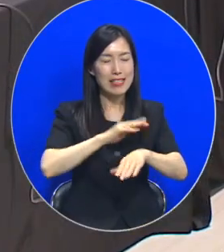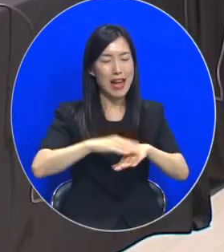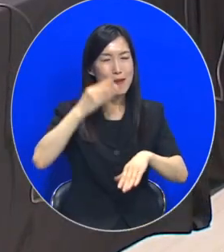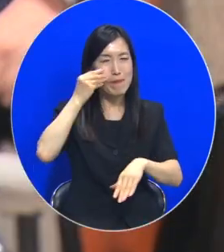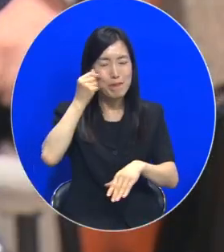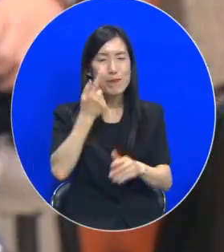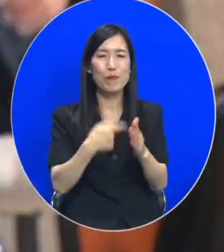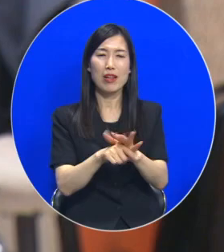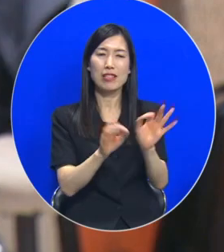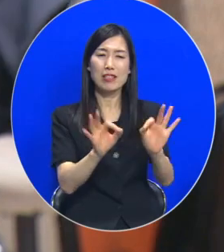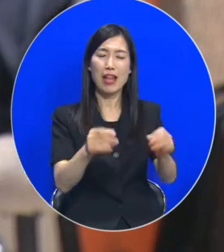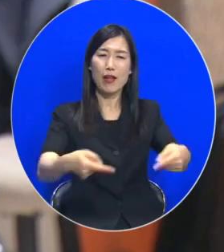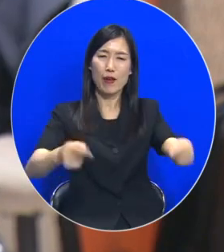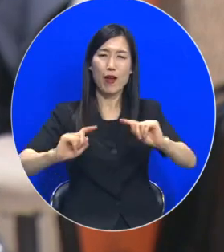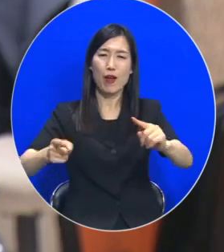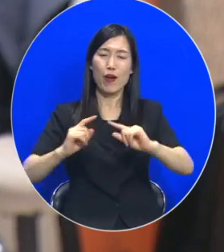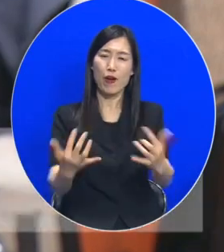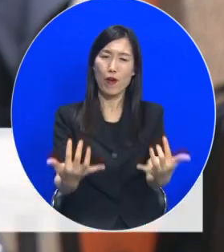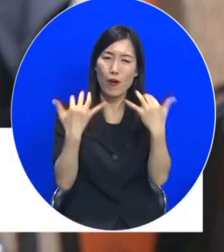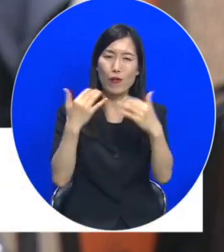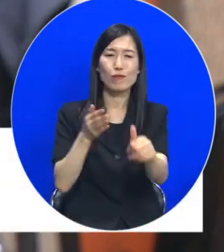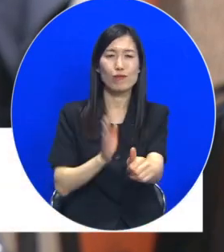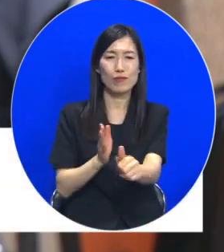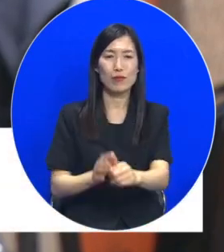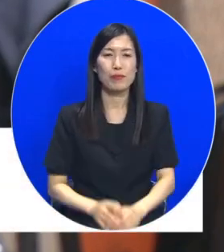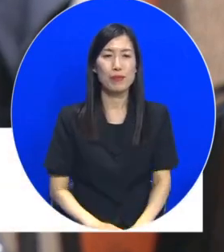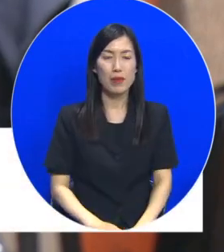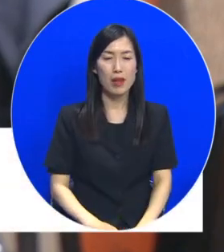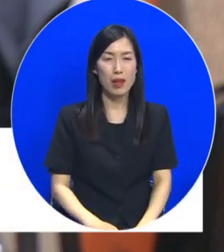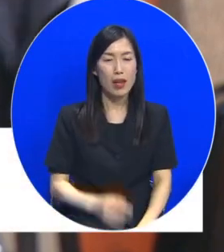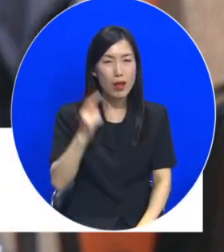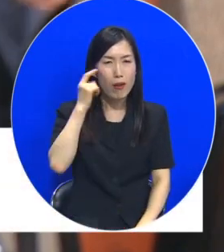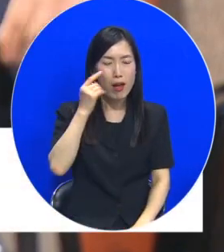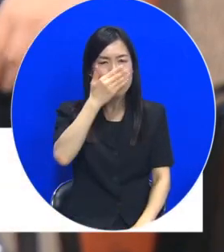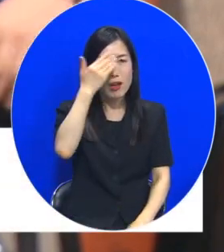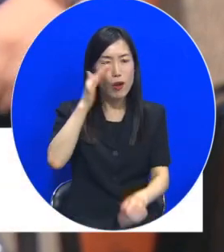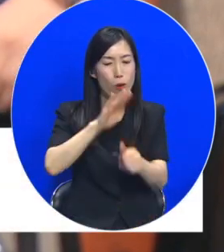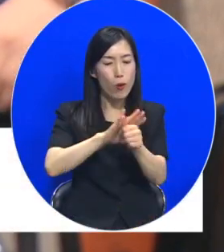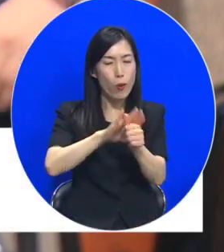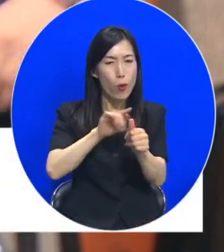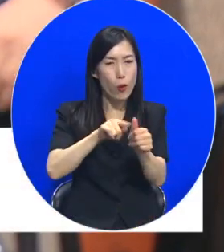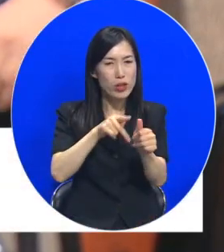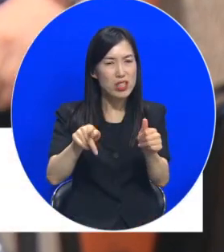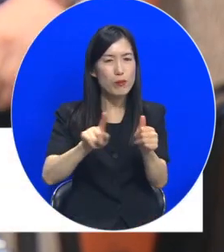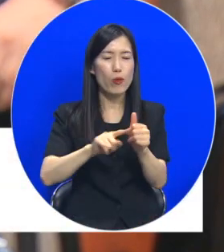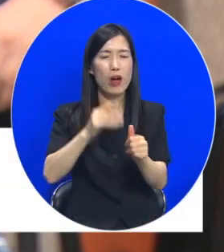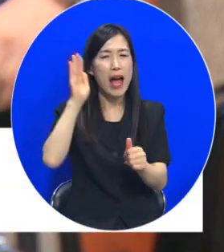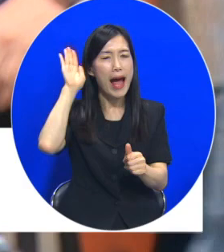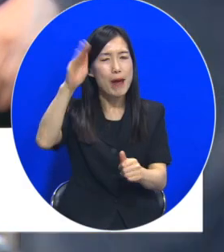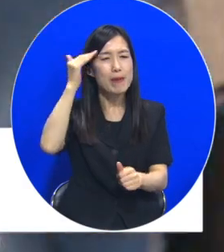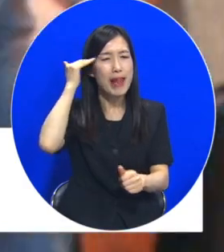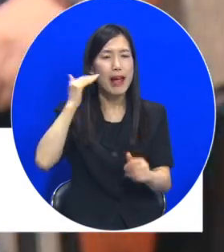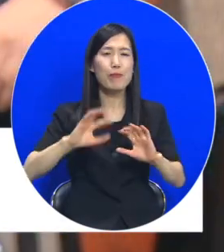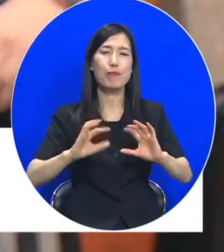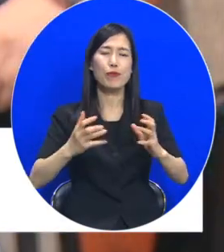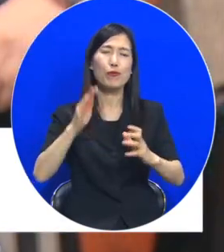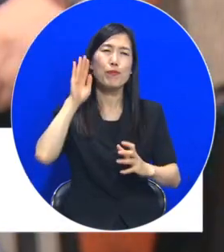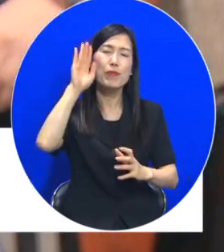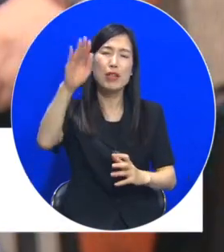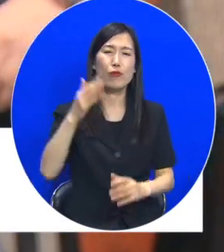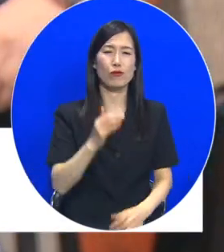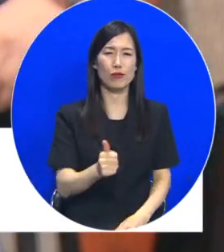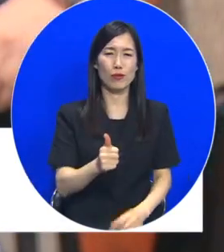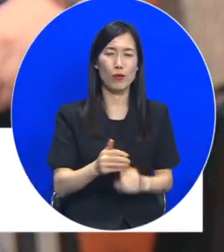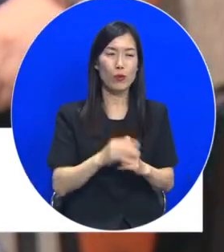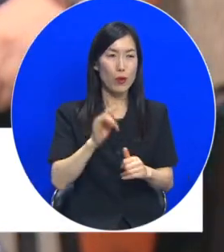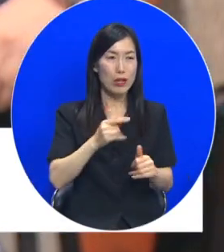독려했습니다 대한민국의 미래를 이끌어가고 우리은행들의 핵심 고객이들 청년들에게